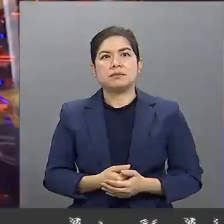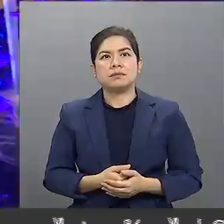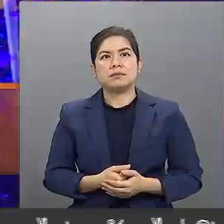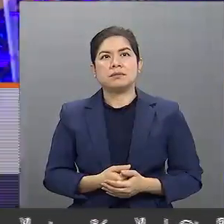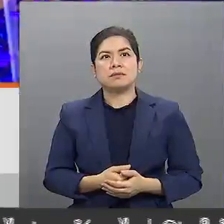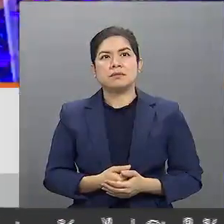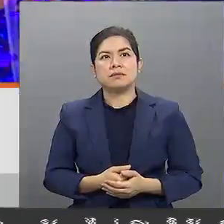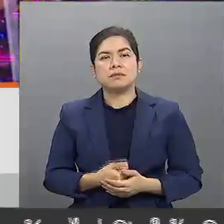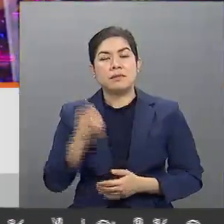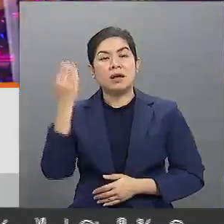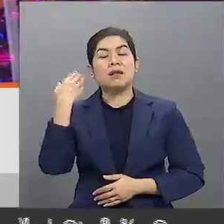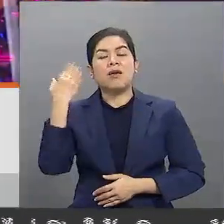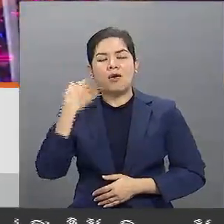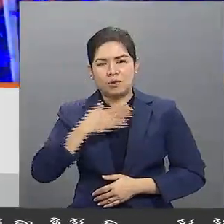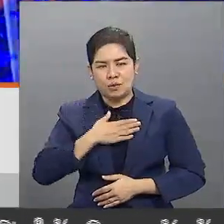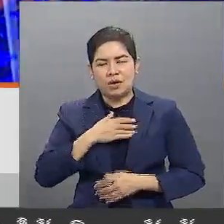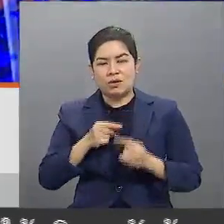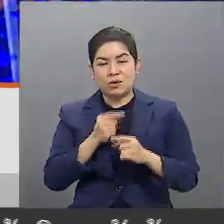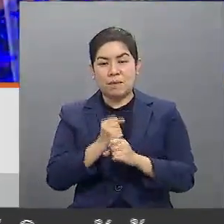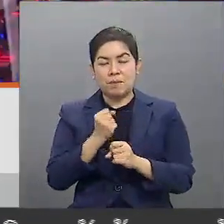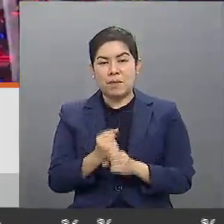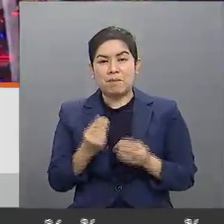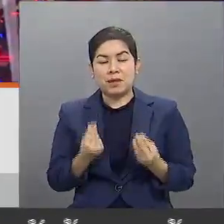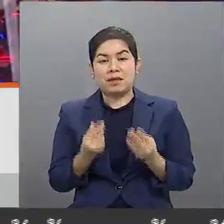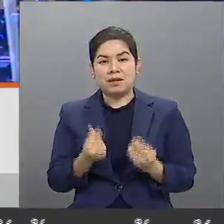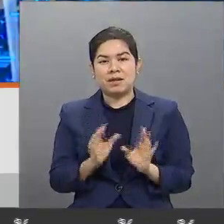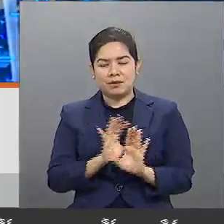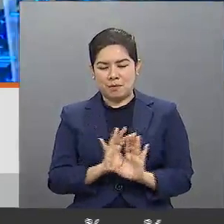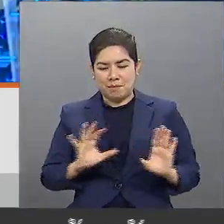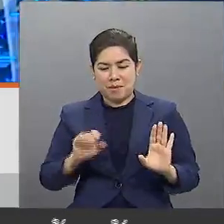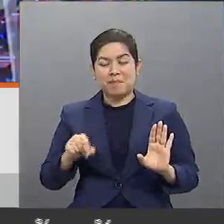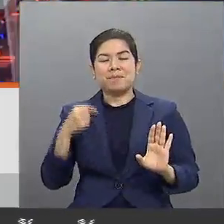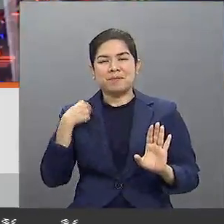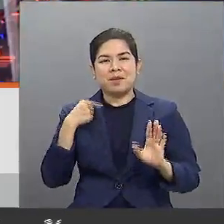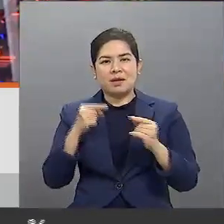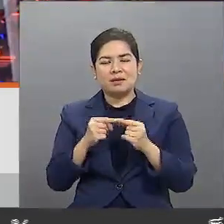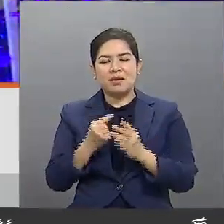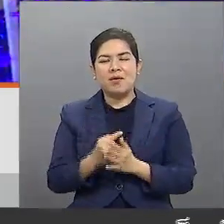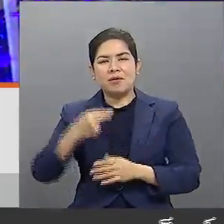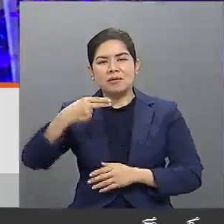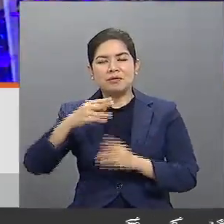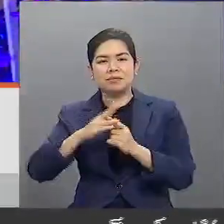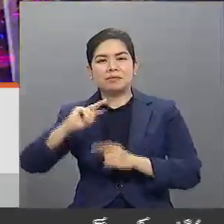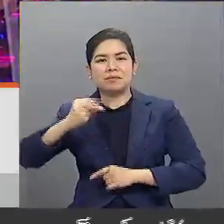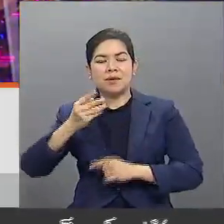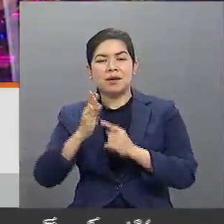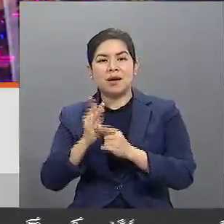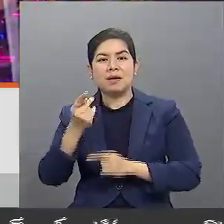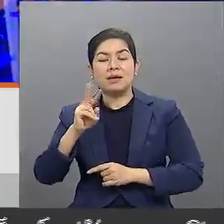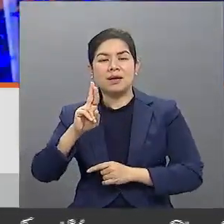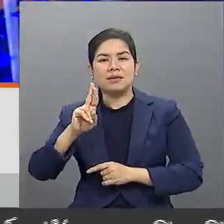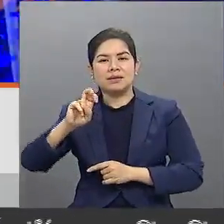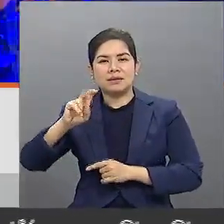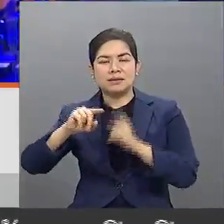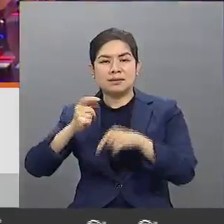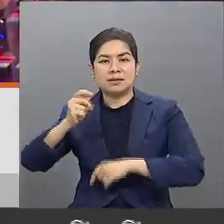ตอนนั้นพี่ไปเป็นหางเครื่องของลุงรถเพชรธงชัยอยู่งานเขาก็มีพักบ้างอะไรบ้างแต่ว่ามีทางกรุงเทพเขาไปหา